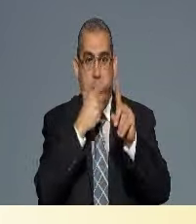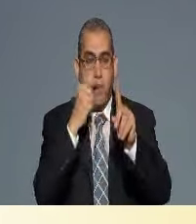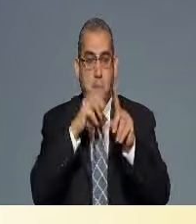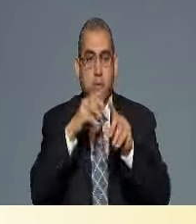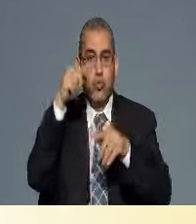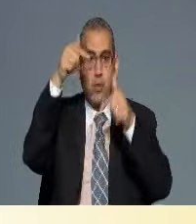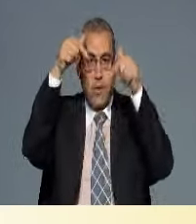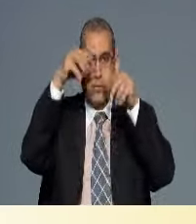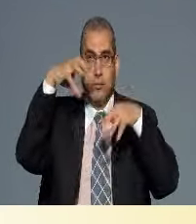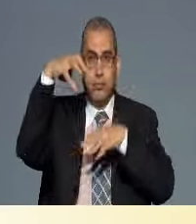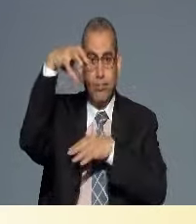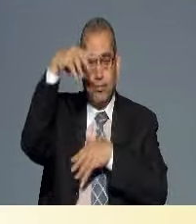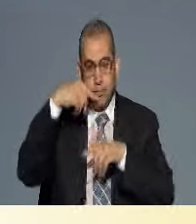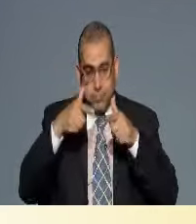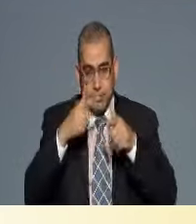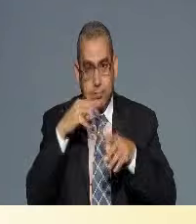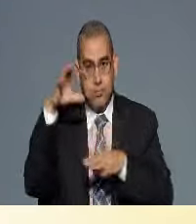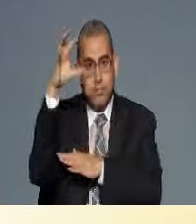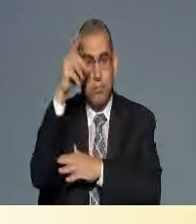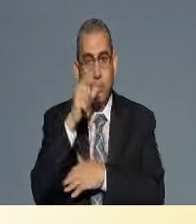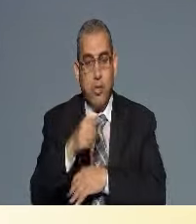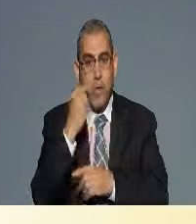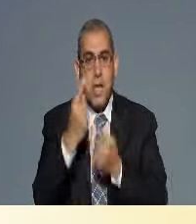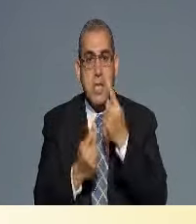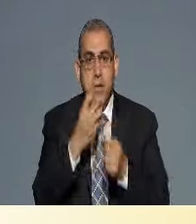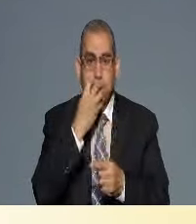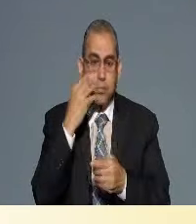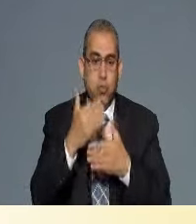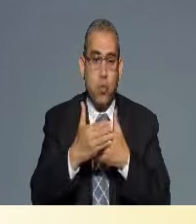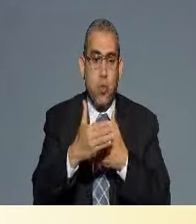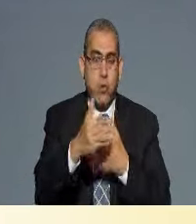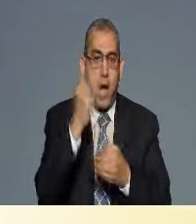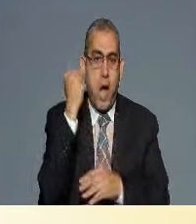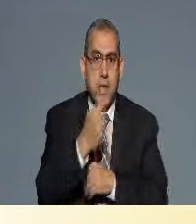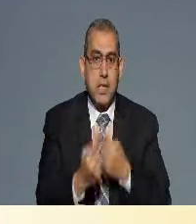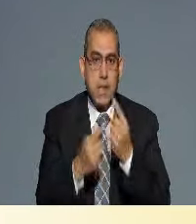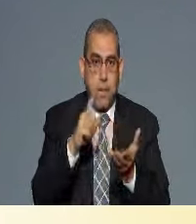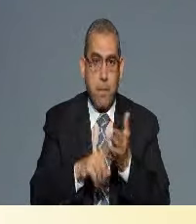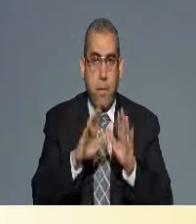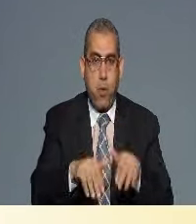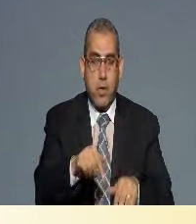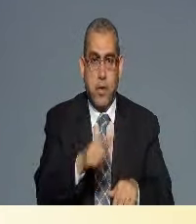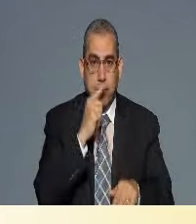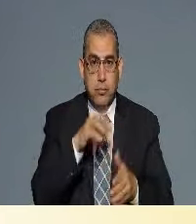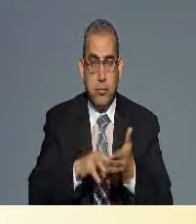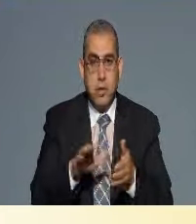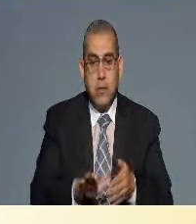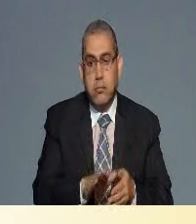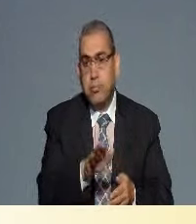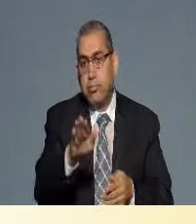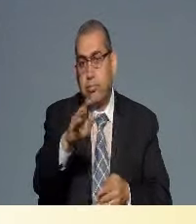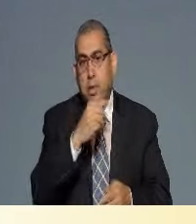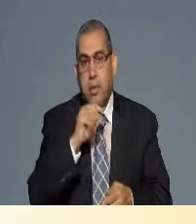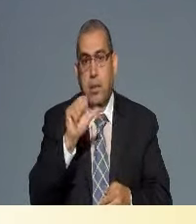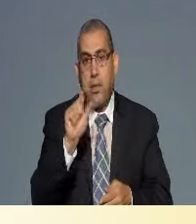الصناعية بتبين حجم الزراعات وتوسع الرقعة الزراعية الموجودة في طريق محور الضبعة. تقريبا يا